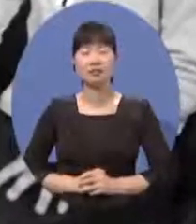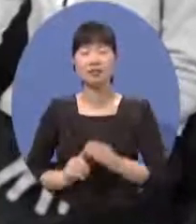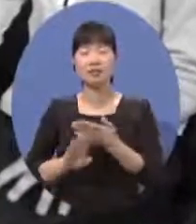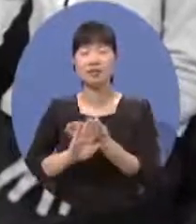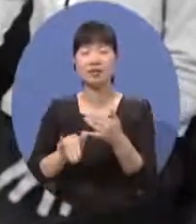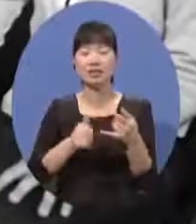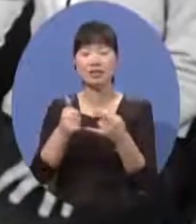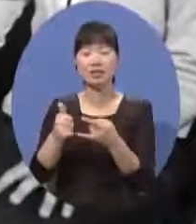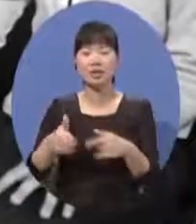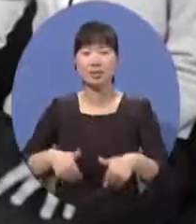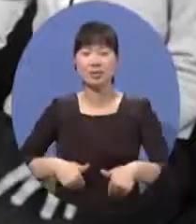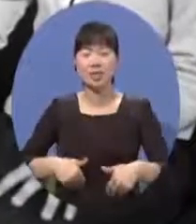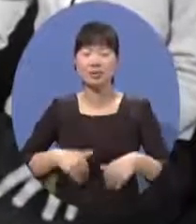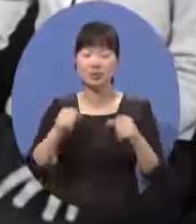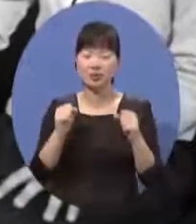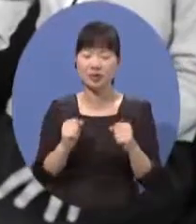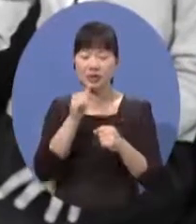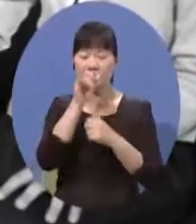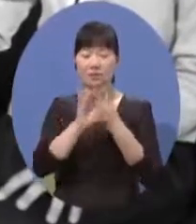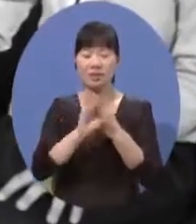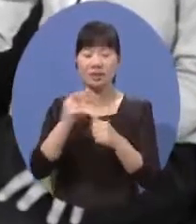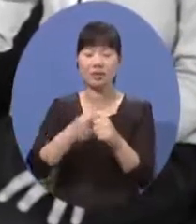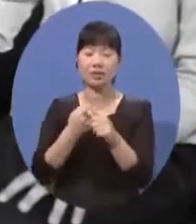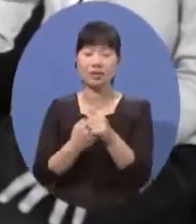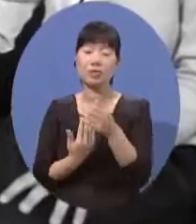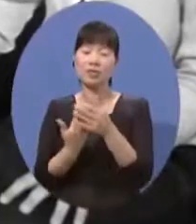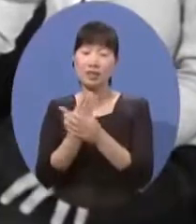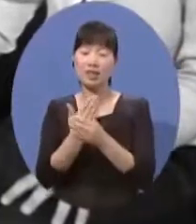다른 사람에게 필요한 존재가 되면 저절로 생기는 거야.